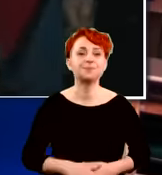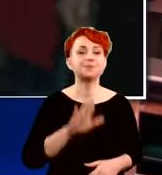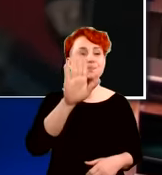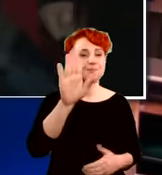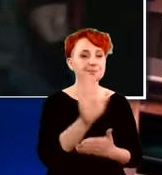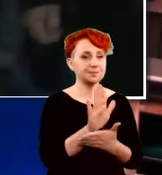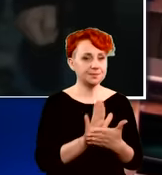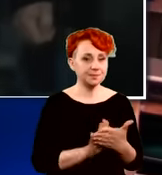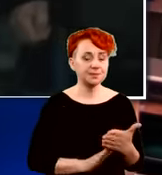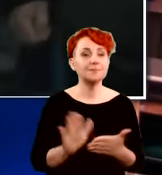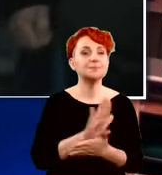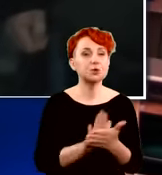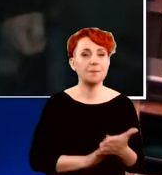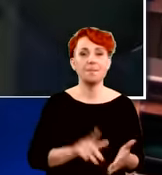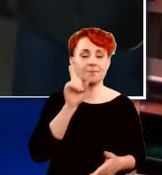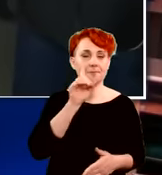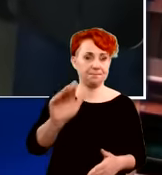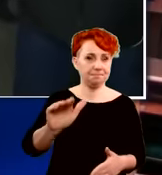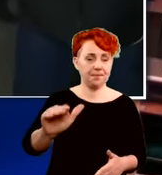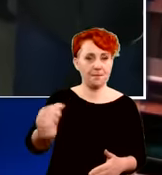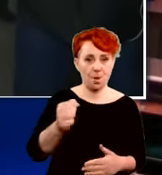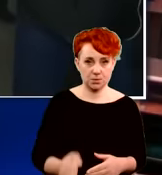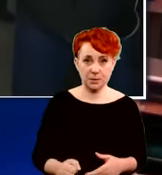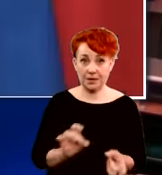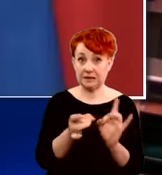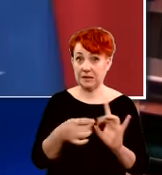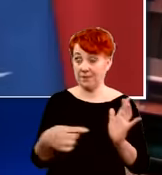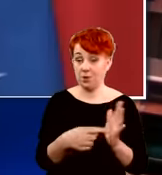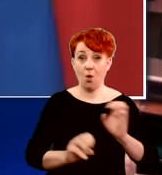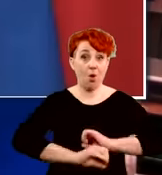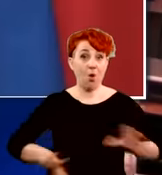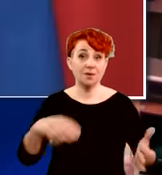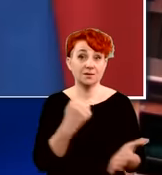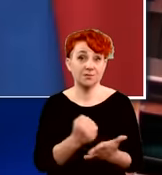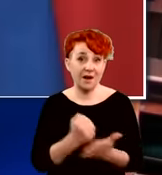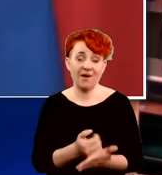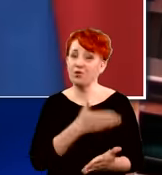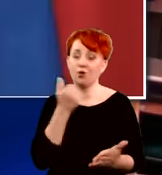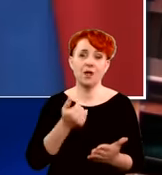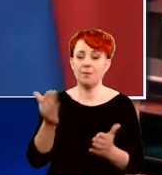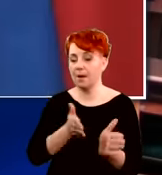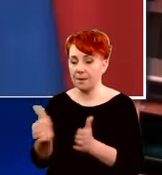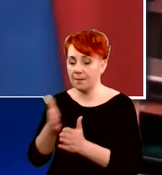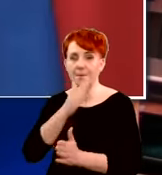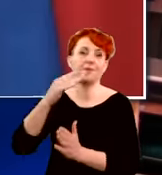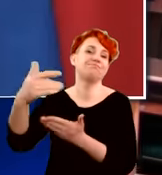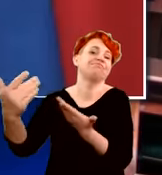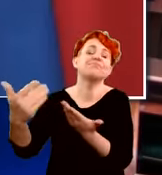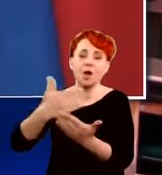ale panie pośle, gdyby ta sprawa była tak oczywista, to nie byłoby ścieżki odwoławczej. Nawet